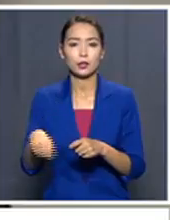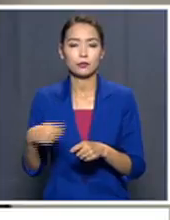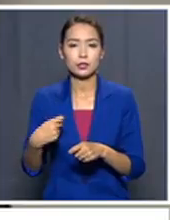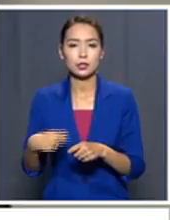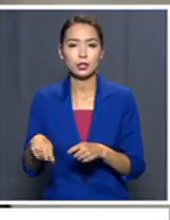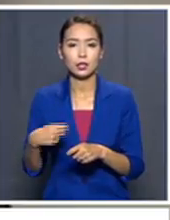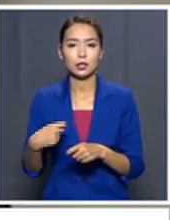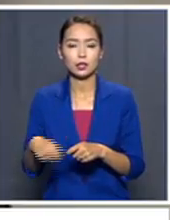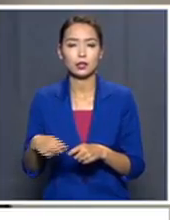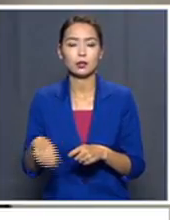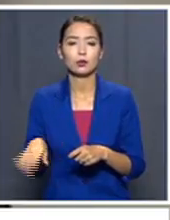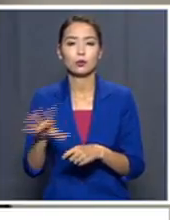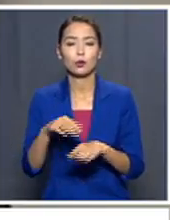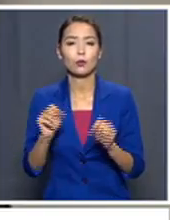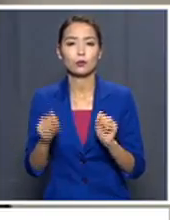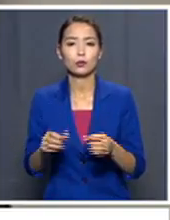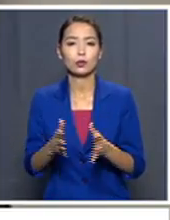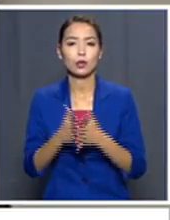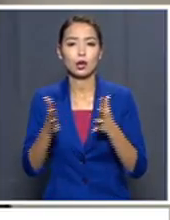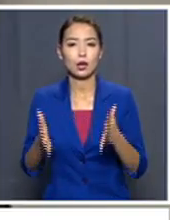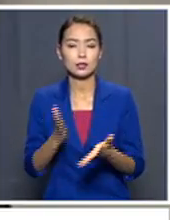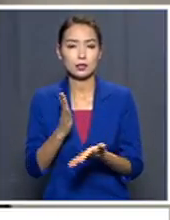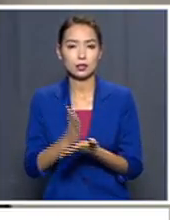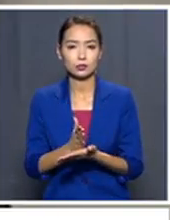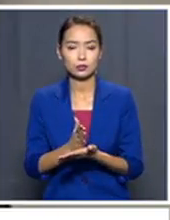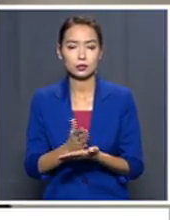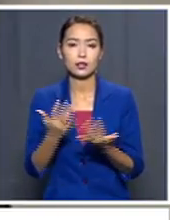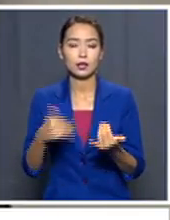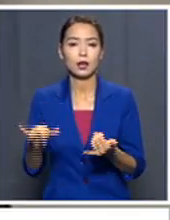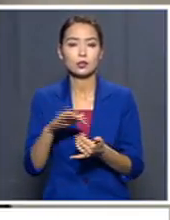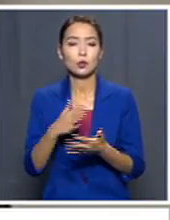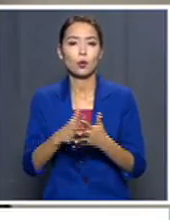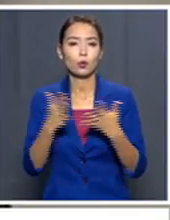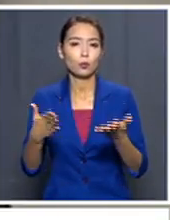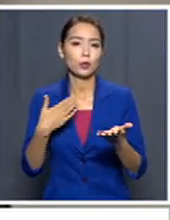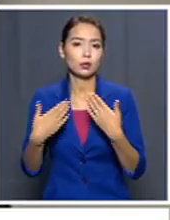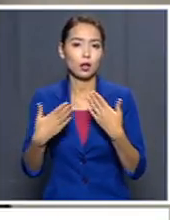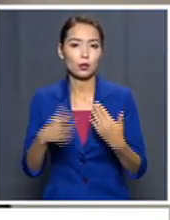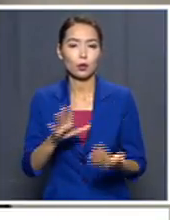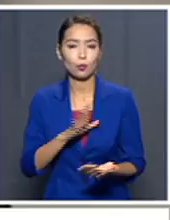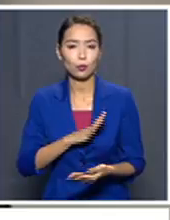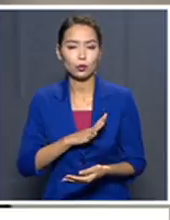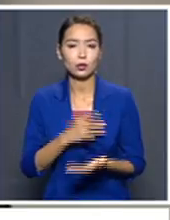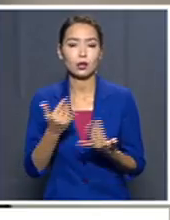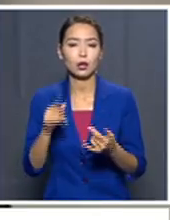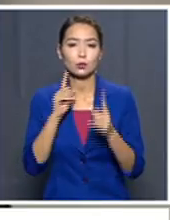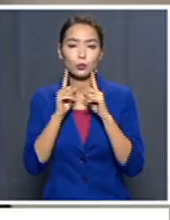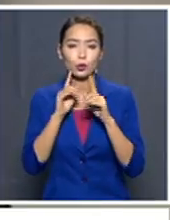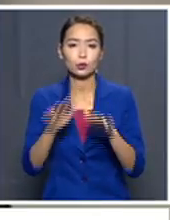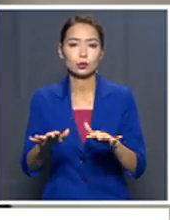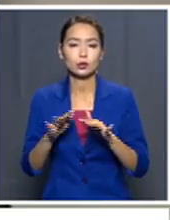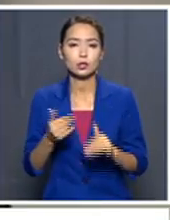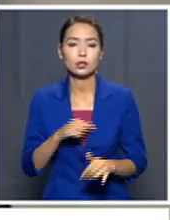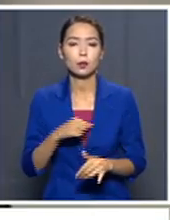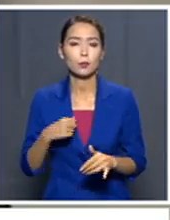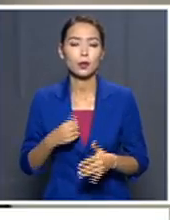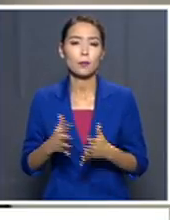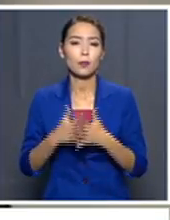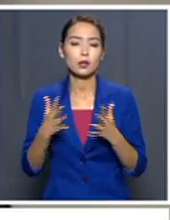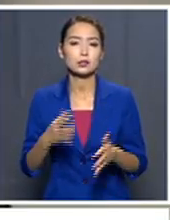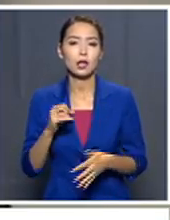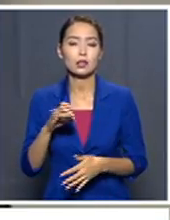жаңа мүмкіндіктер ашты. Сол туралы көп талқылау болды. Бүгінгі отырыста Astra Mining деген